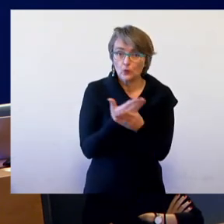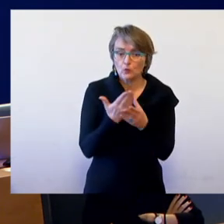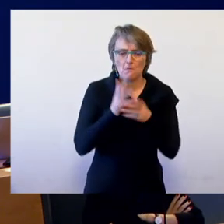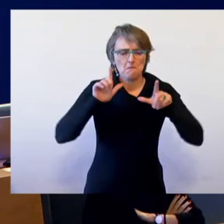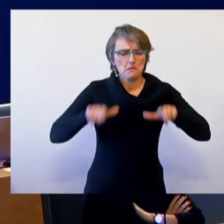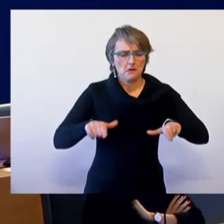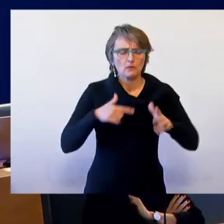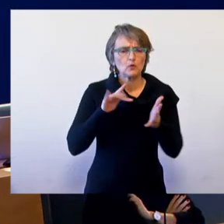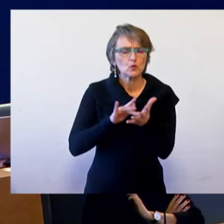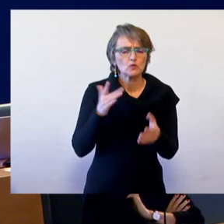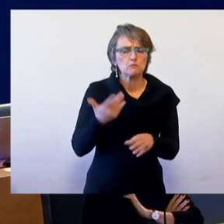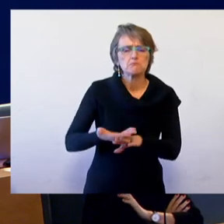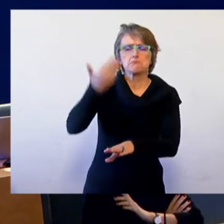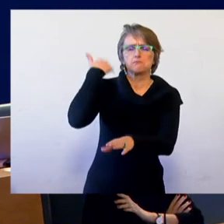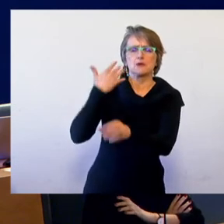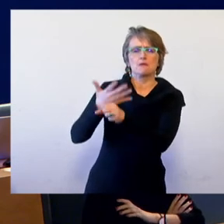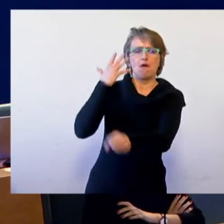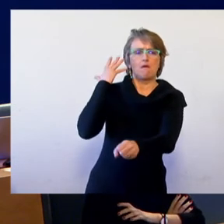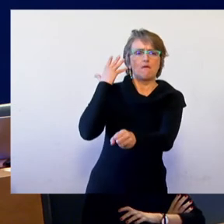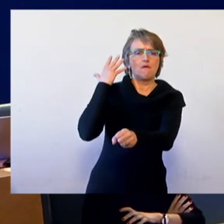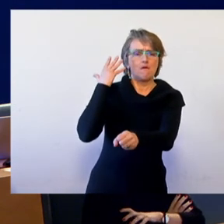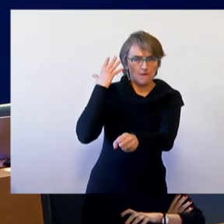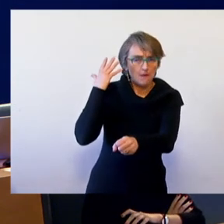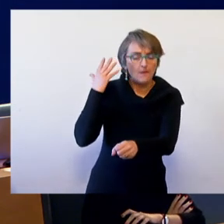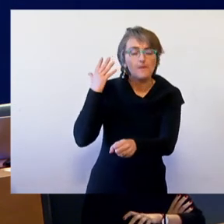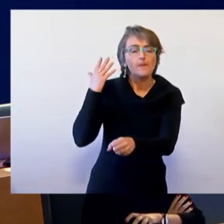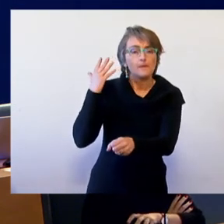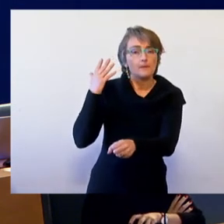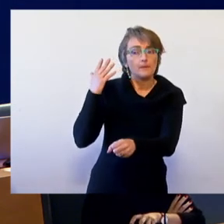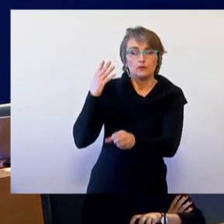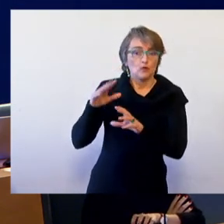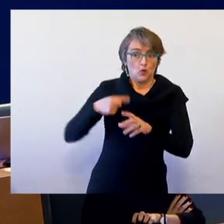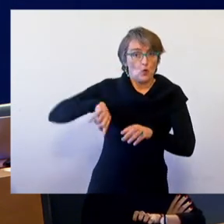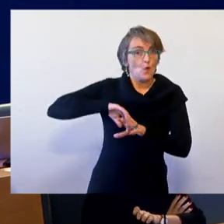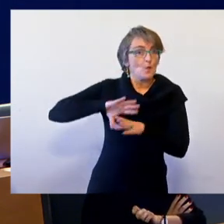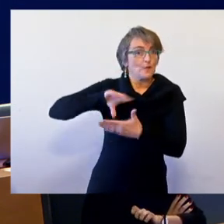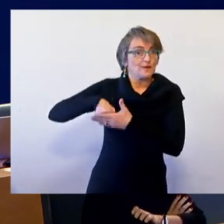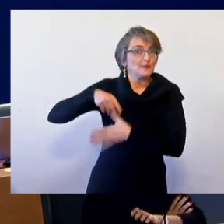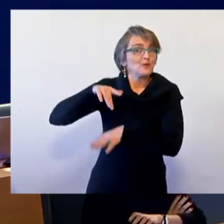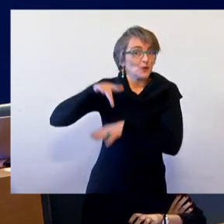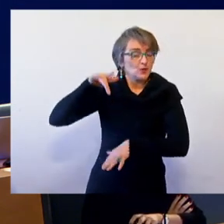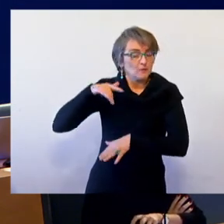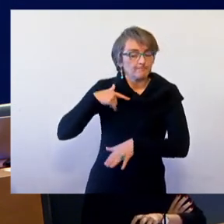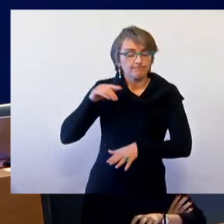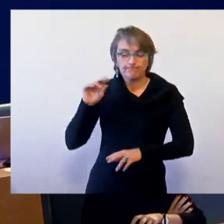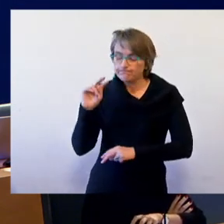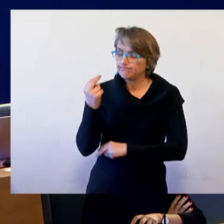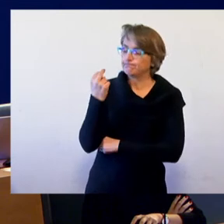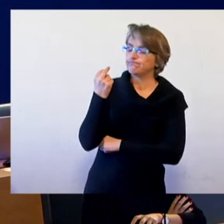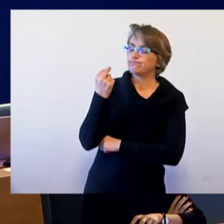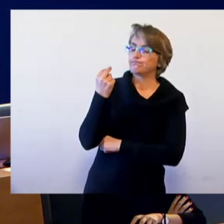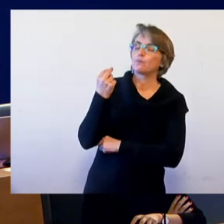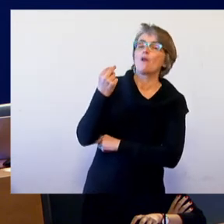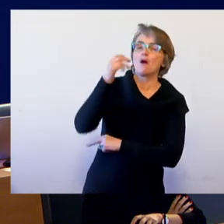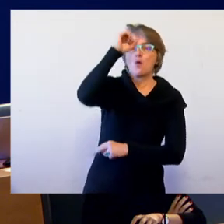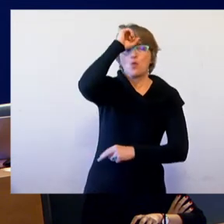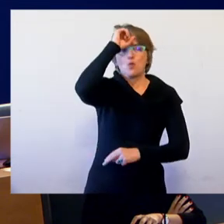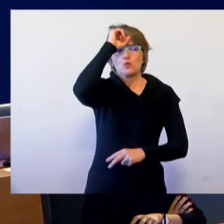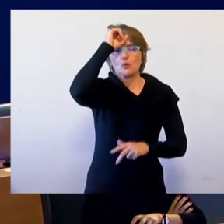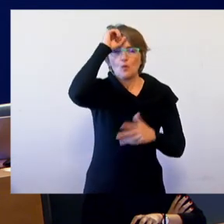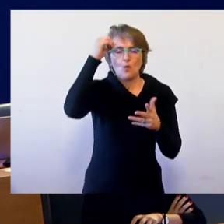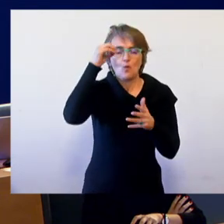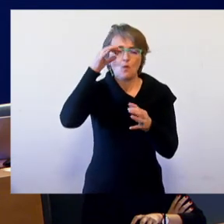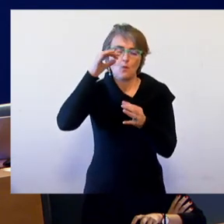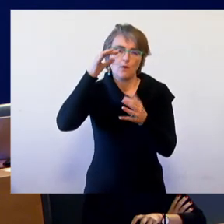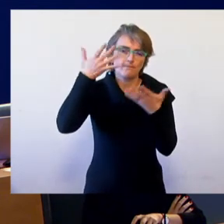les enseignements de la première commission à laquelle a participé notre équipe, a tiré les enseignements du fonctionnement